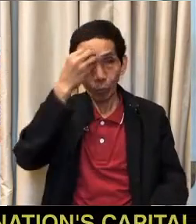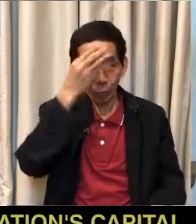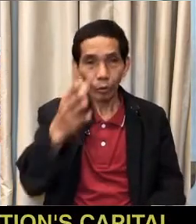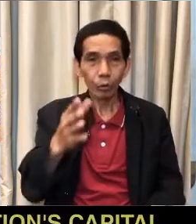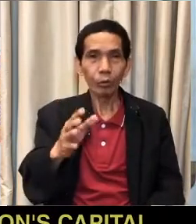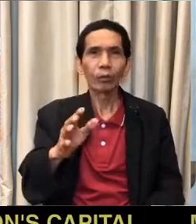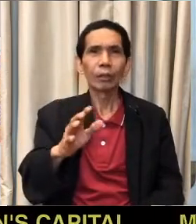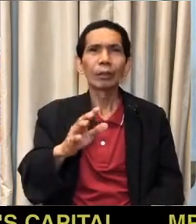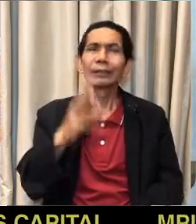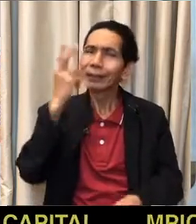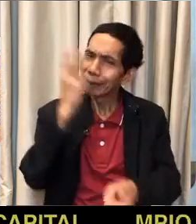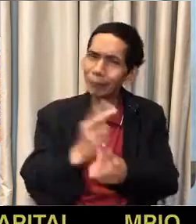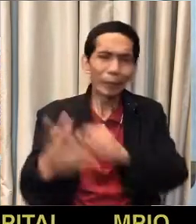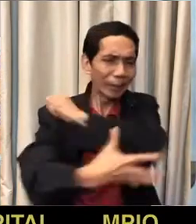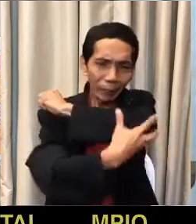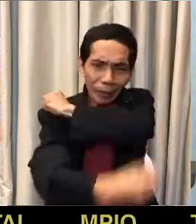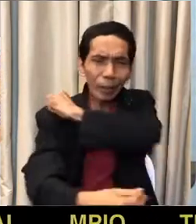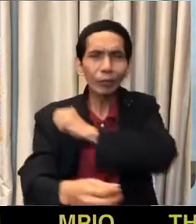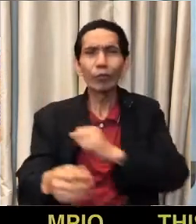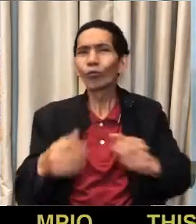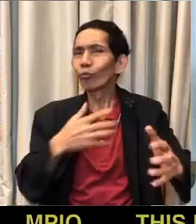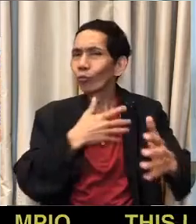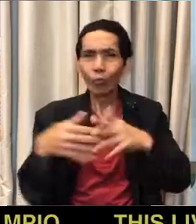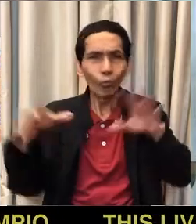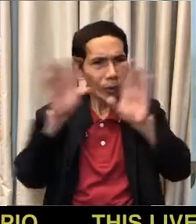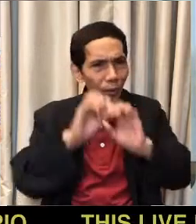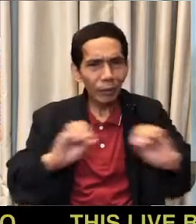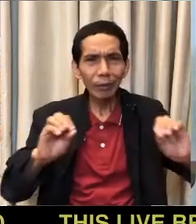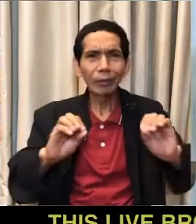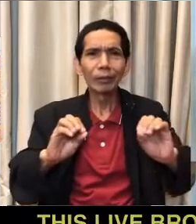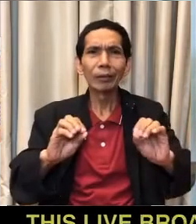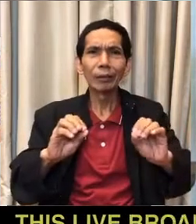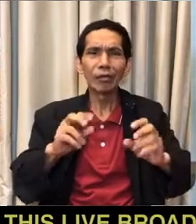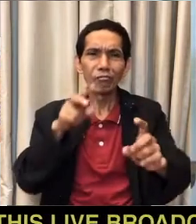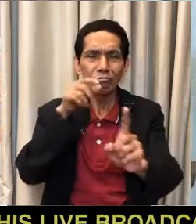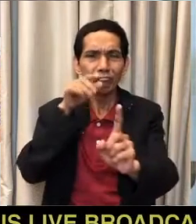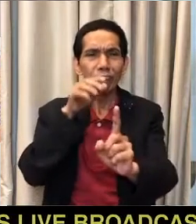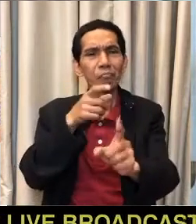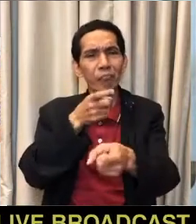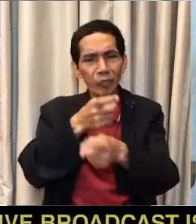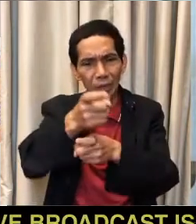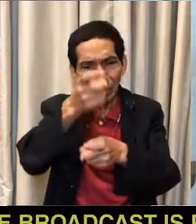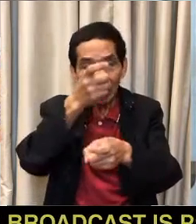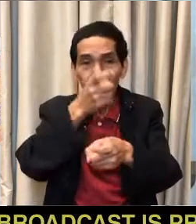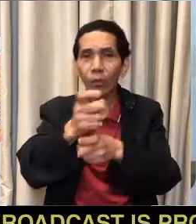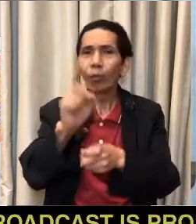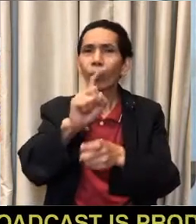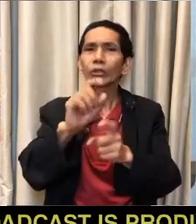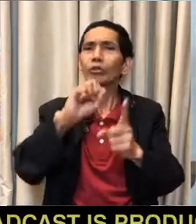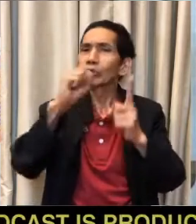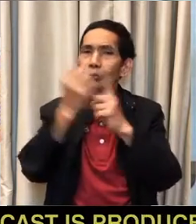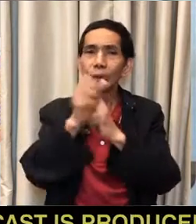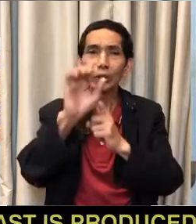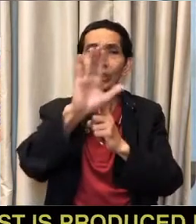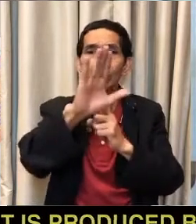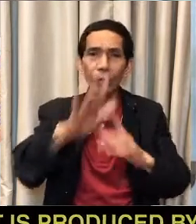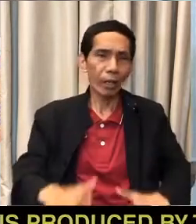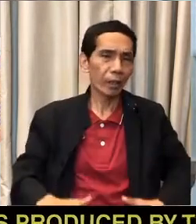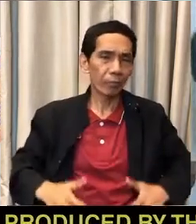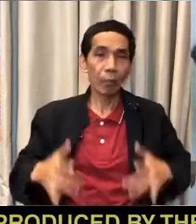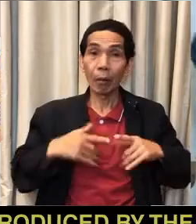panawagan. Di ba, mahirap tayo. Lagi. Wala naman pangungutya kung anong katatayuan mo sa